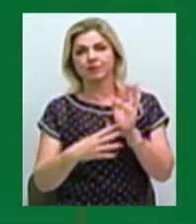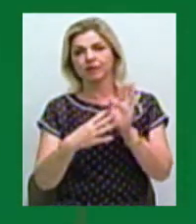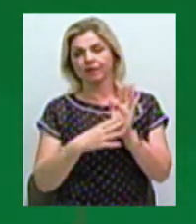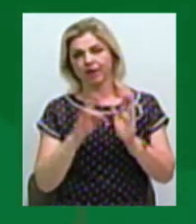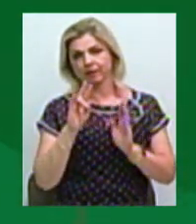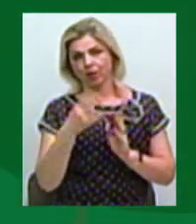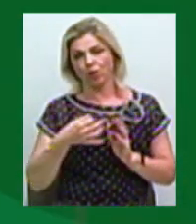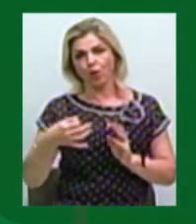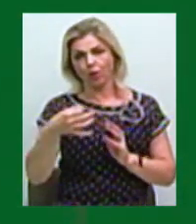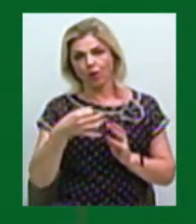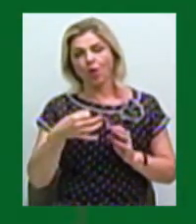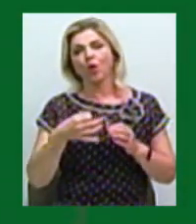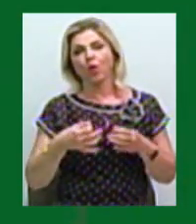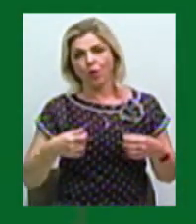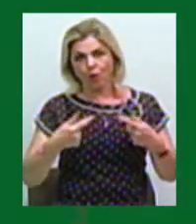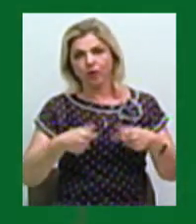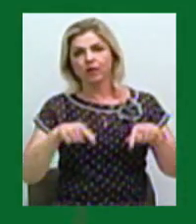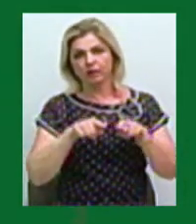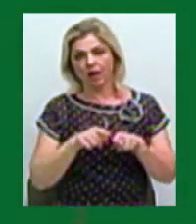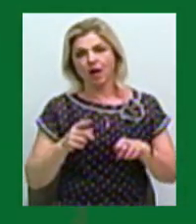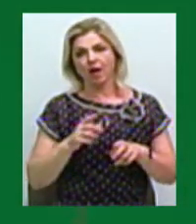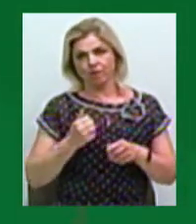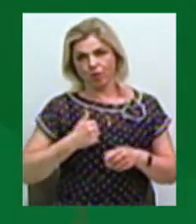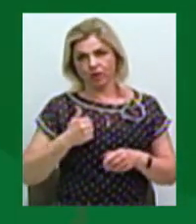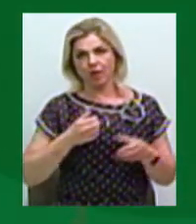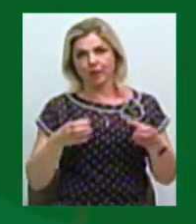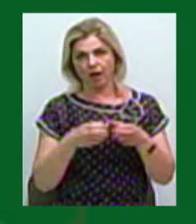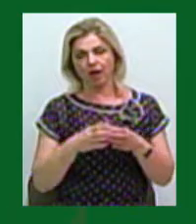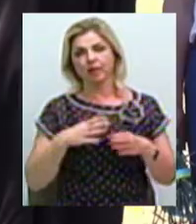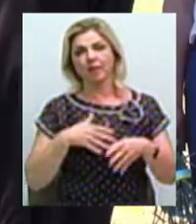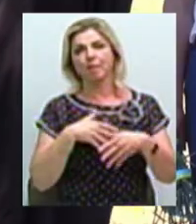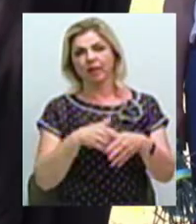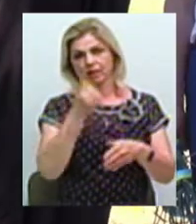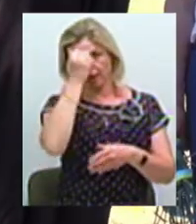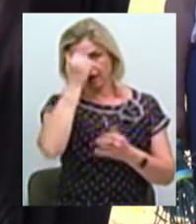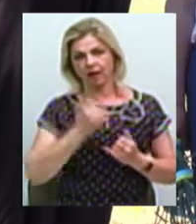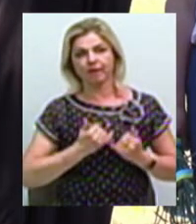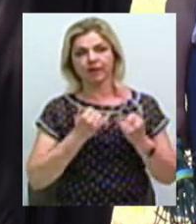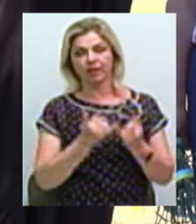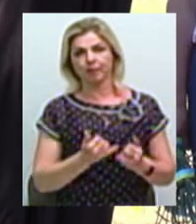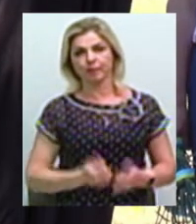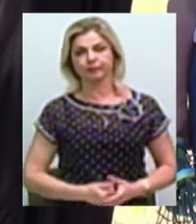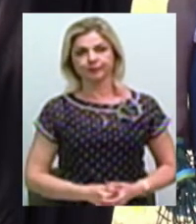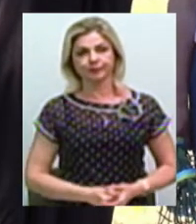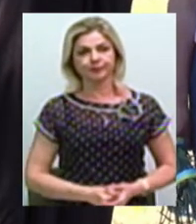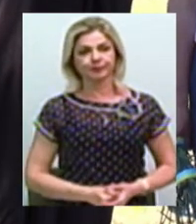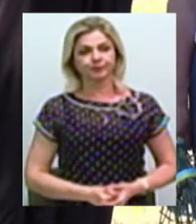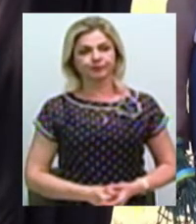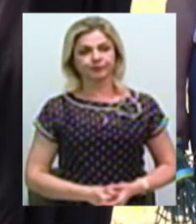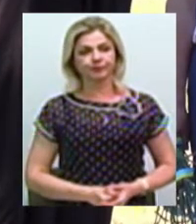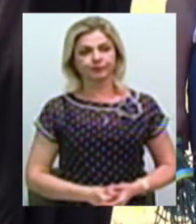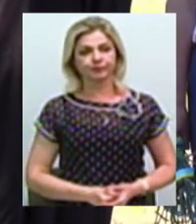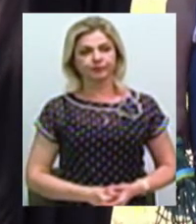Миколаївської окремої десантно-штурмової бригади відбувся мітинг реквієм. Сонух і праві не